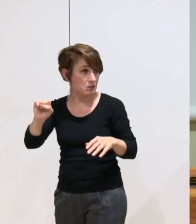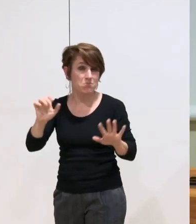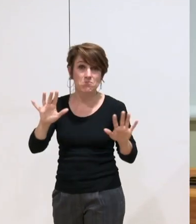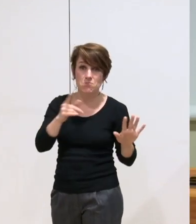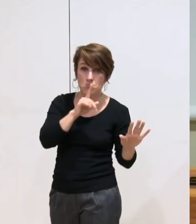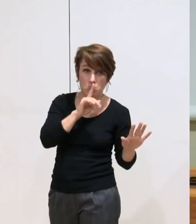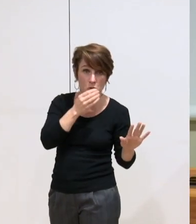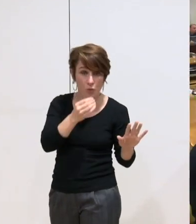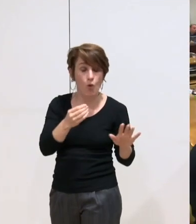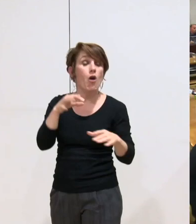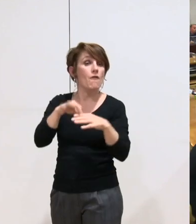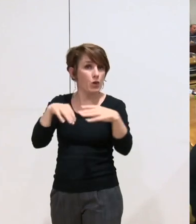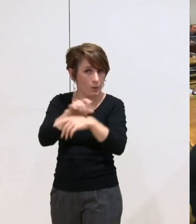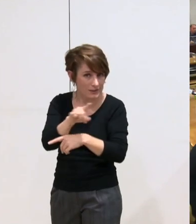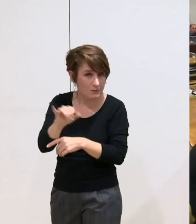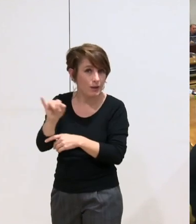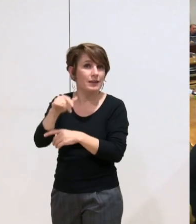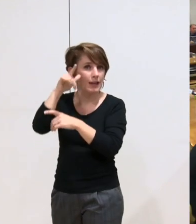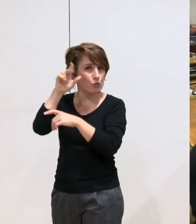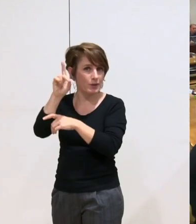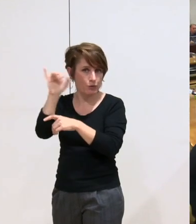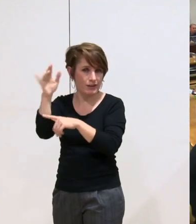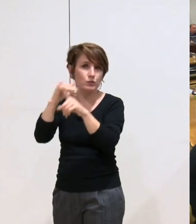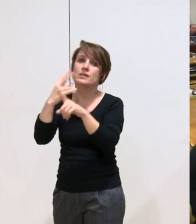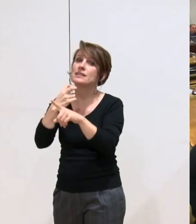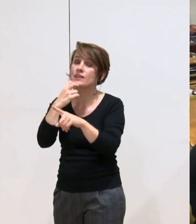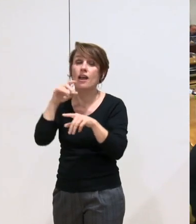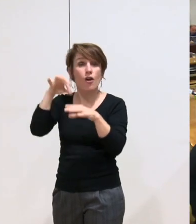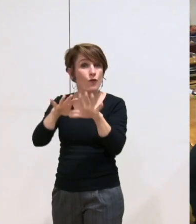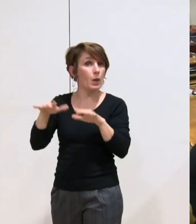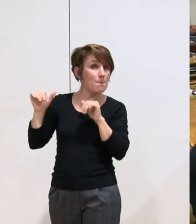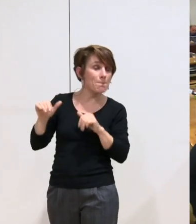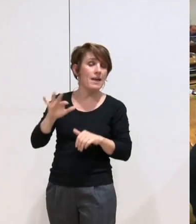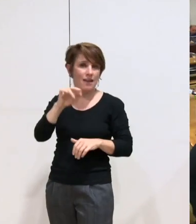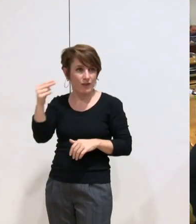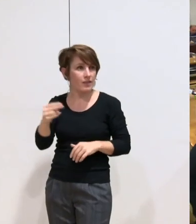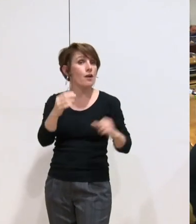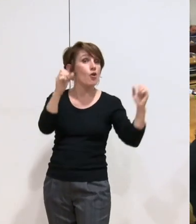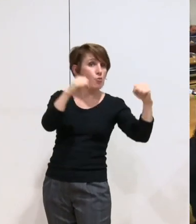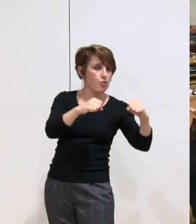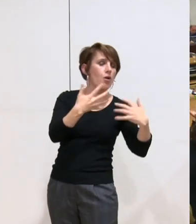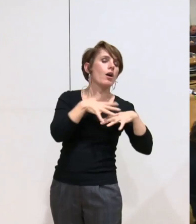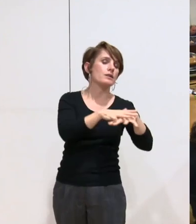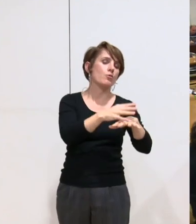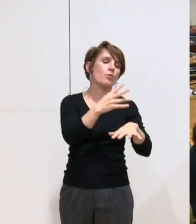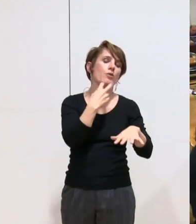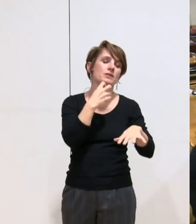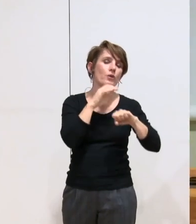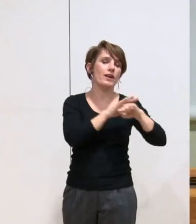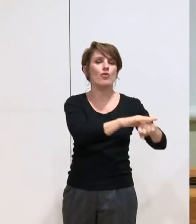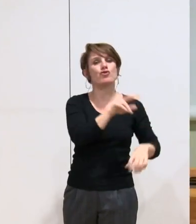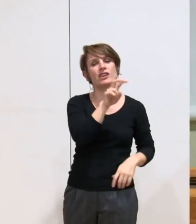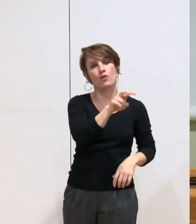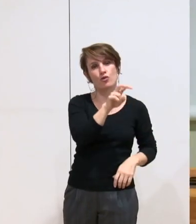ne prend pas part au vote ? Les Républicains, UDI, Société civile. Qui s'abstient ? Front National. Qui vote pour ? Rassemblement citoyen de la gauche et des